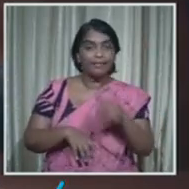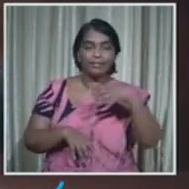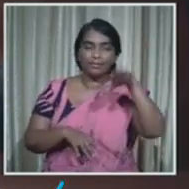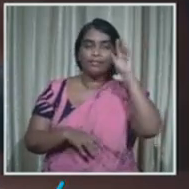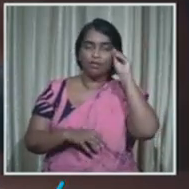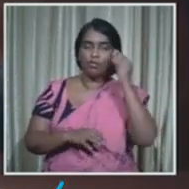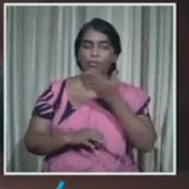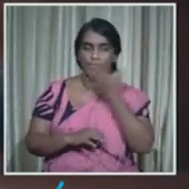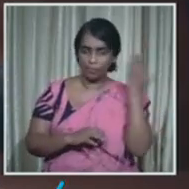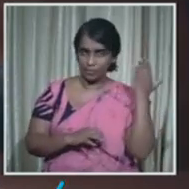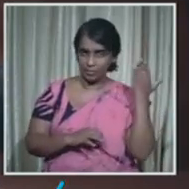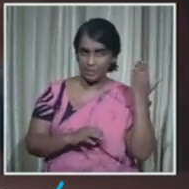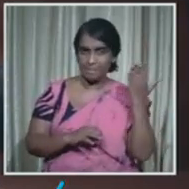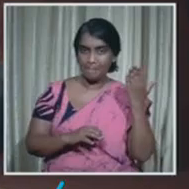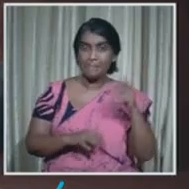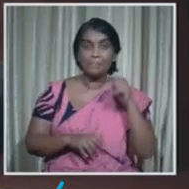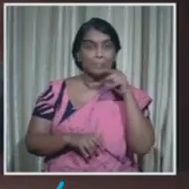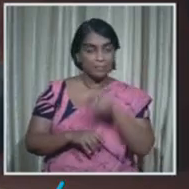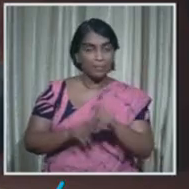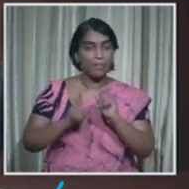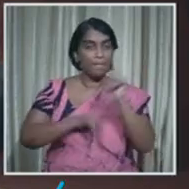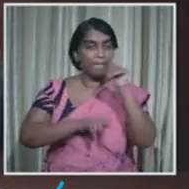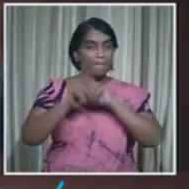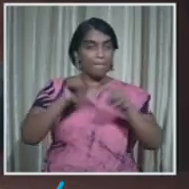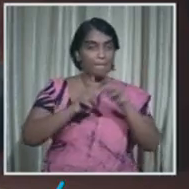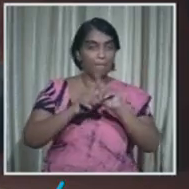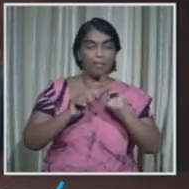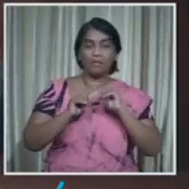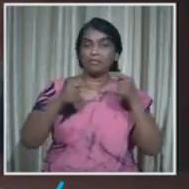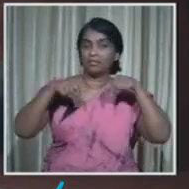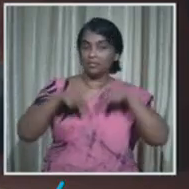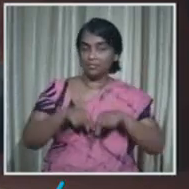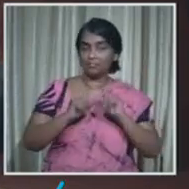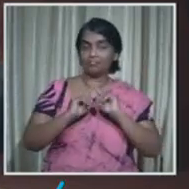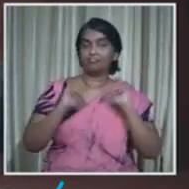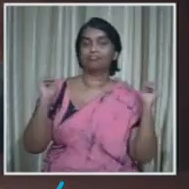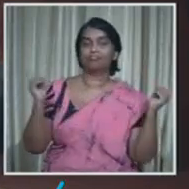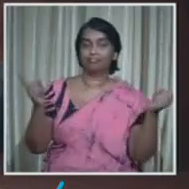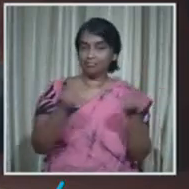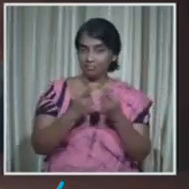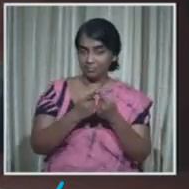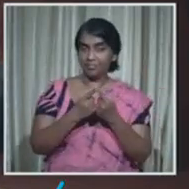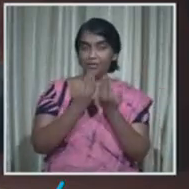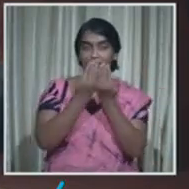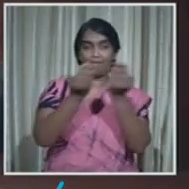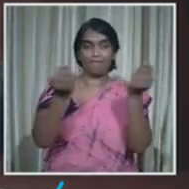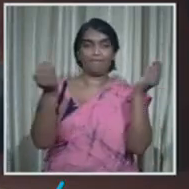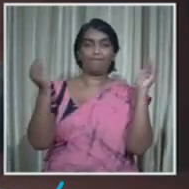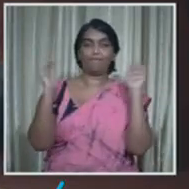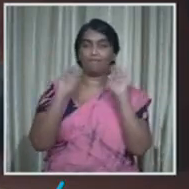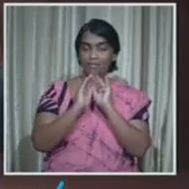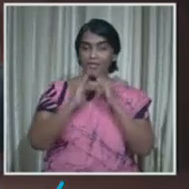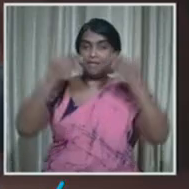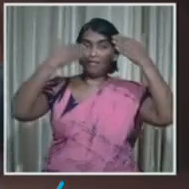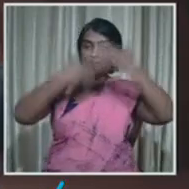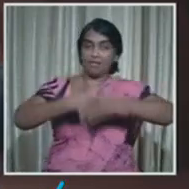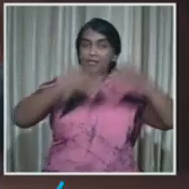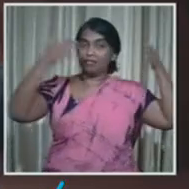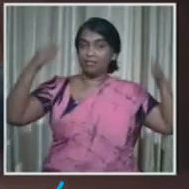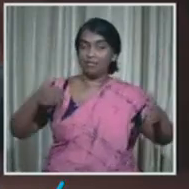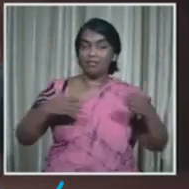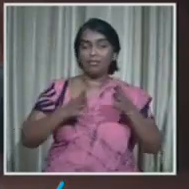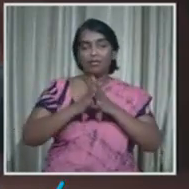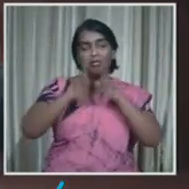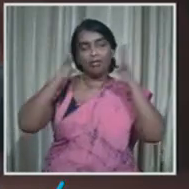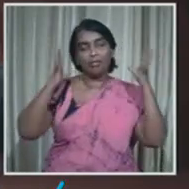Tirunganapulu. මේ සභාගර්භයක් ඇතුලේ හතර වැටින් බංකර දාගෙන ඔය වාගේ වහසි බස් ඕන